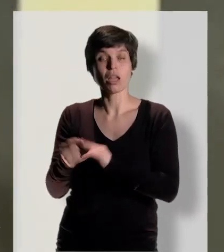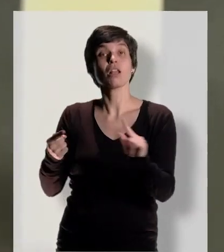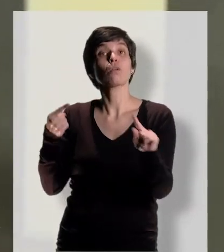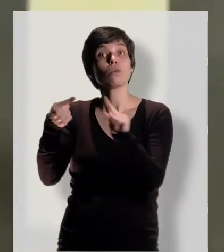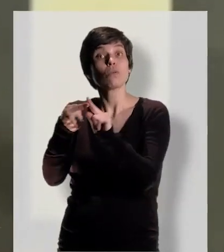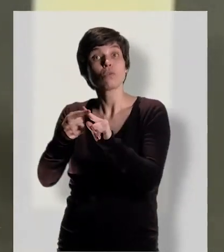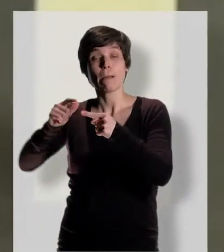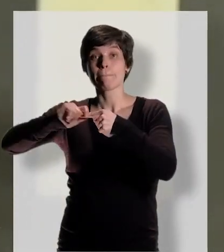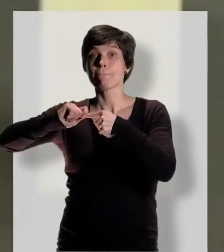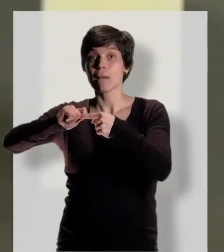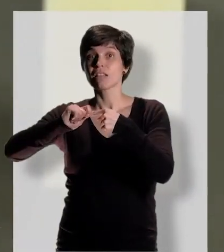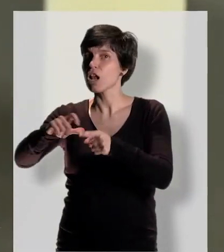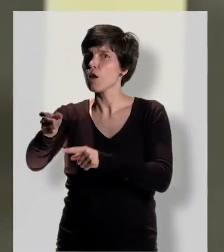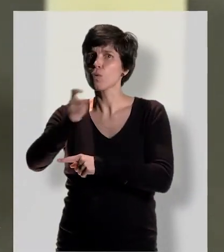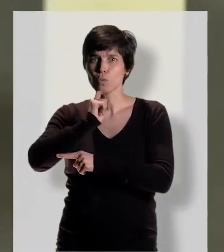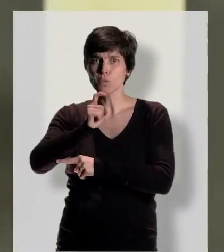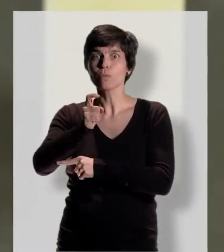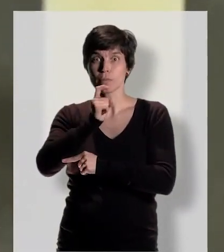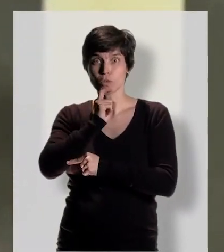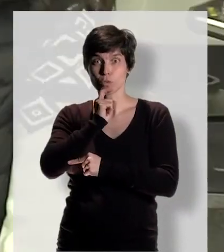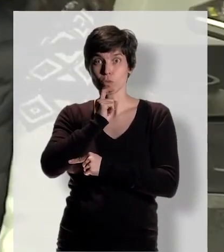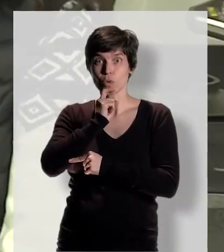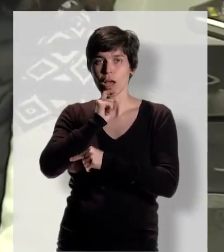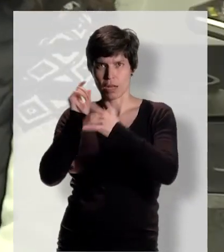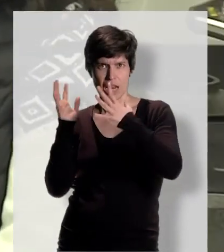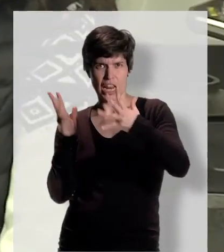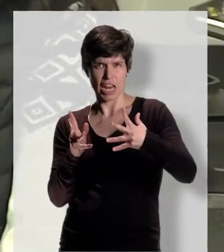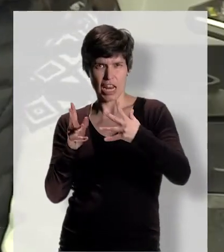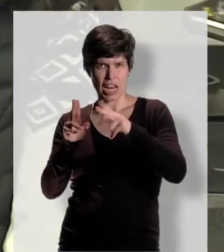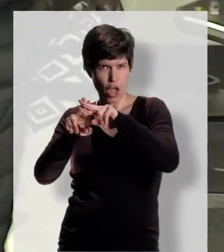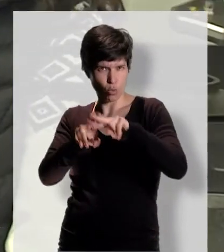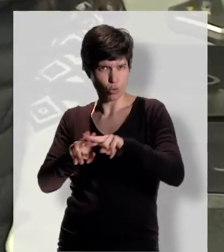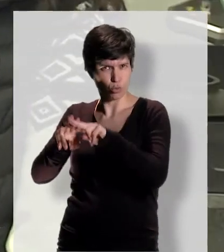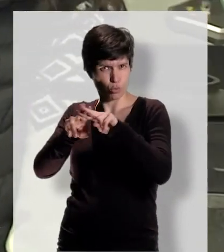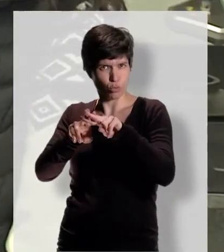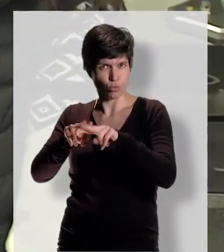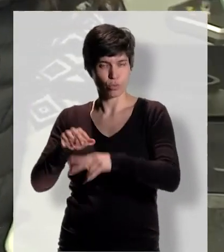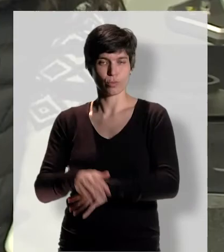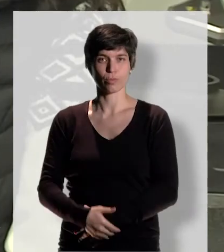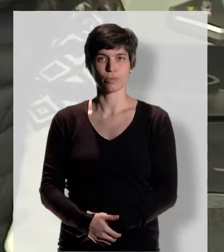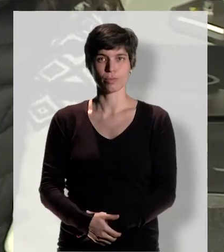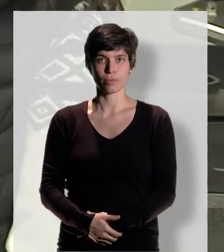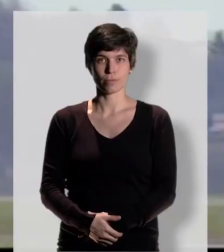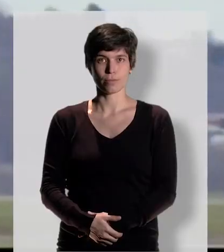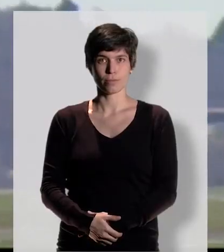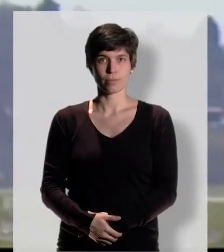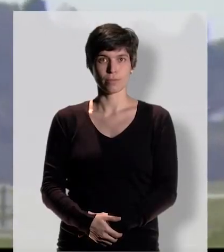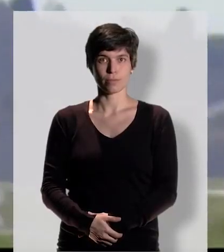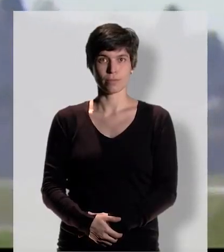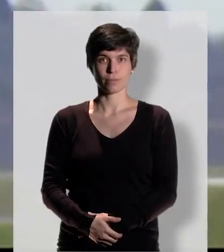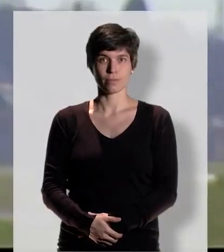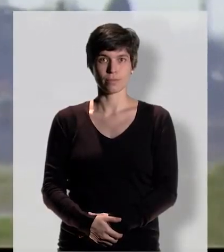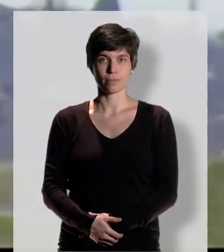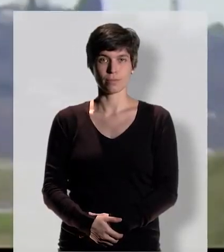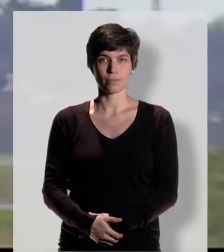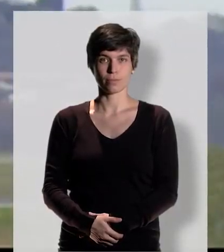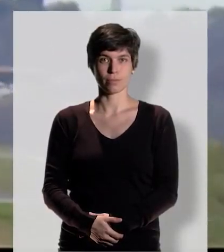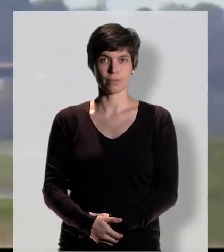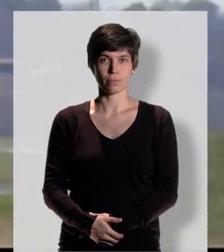da, eta oso osagai konplexuak neurtzeko erabiltzen da.